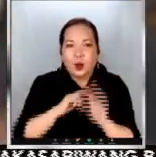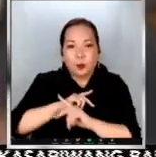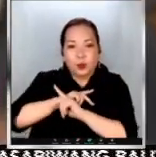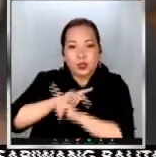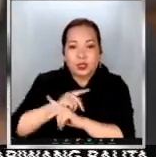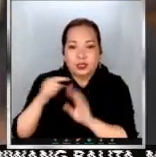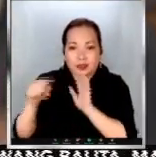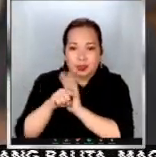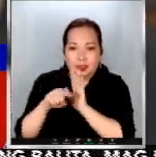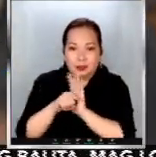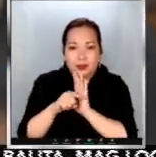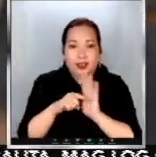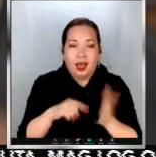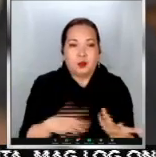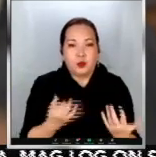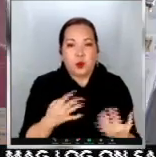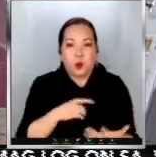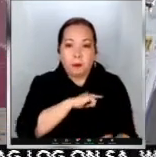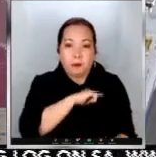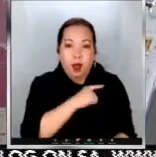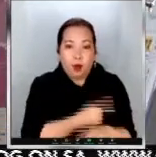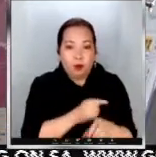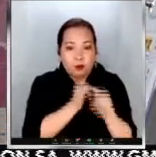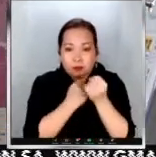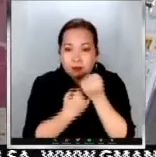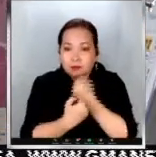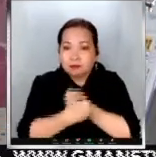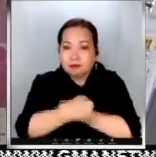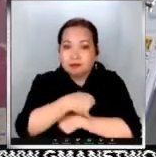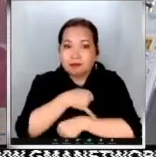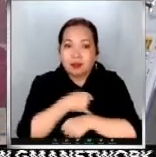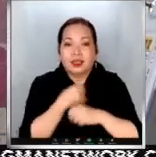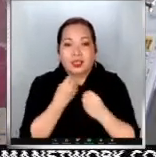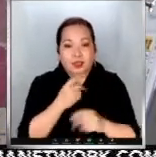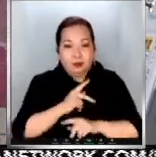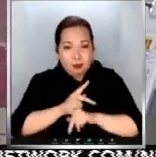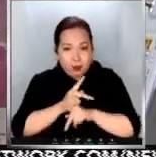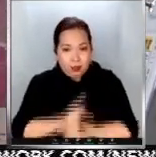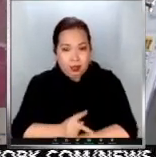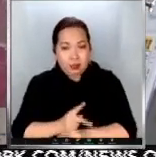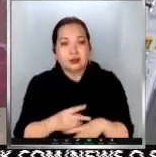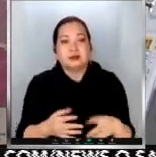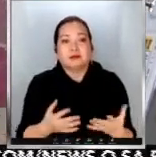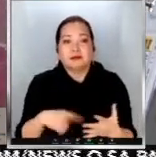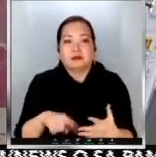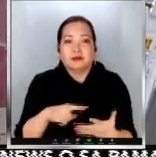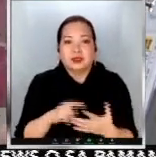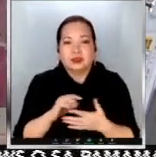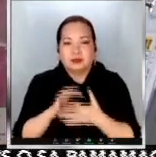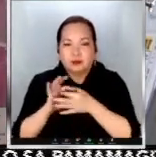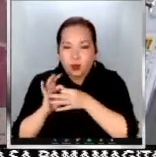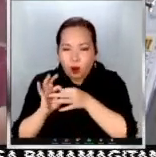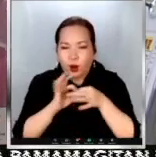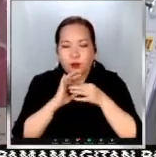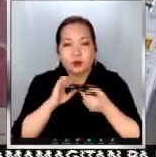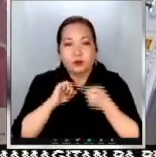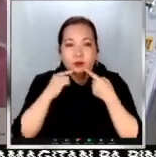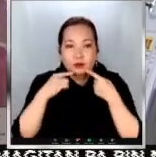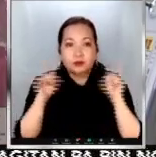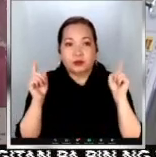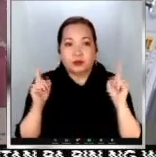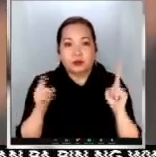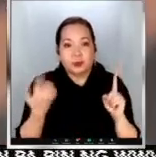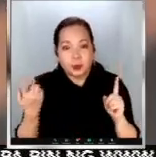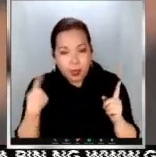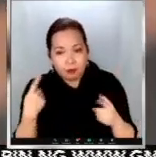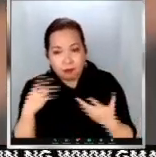Power bracelet. It can give more on para for protection, harmony, success. Tapos maganda siya, meron din siya for wealth and